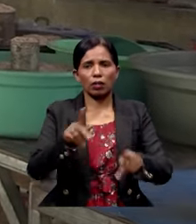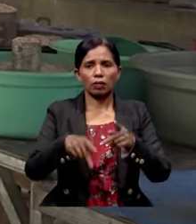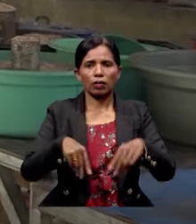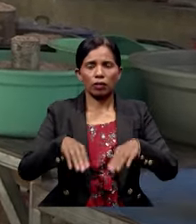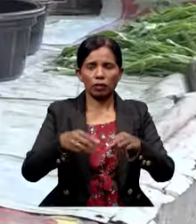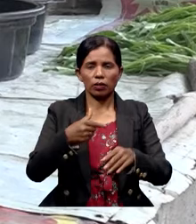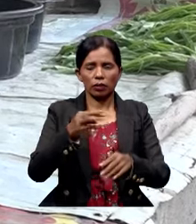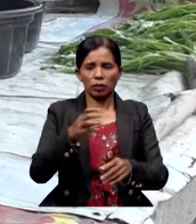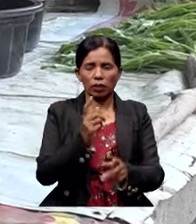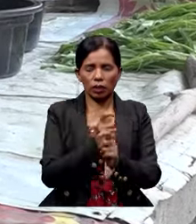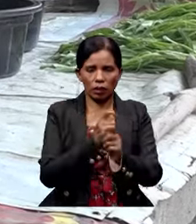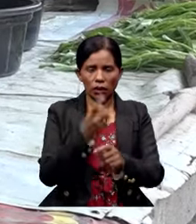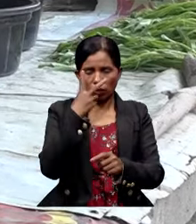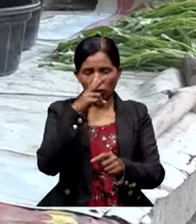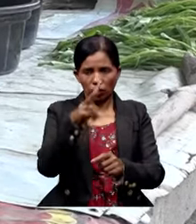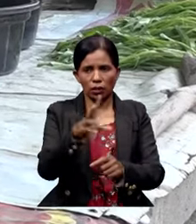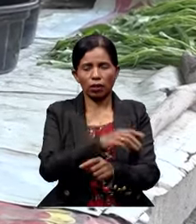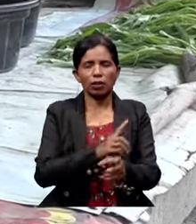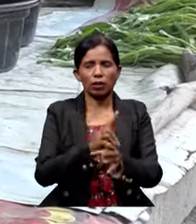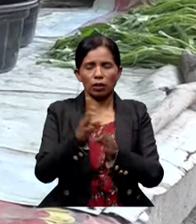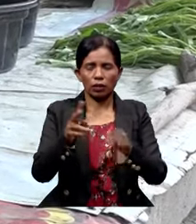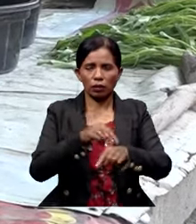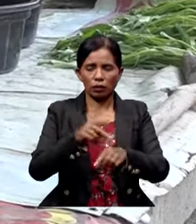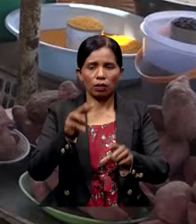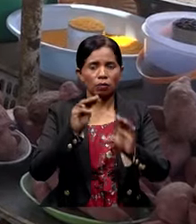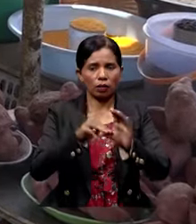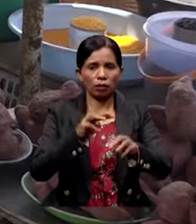je mententa to halo konfirma sang ho direktur nasional jestang